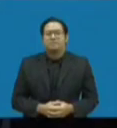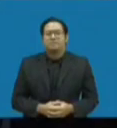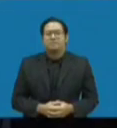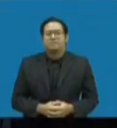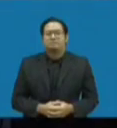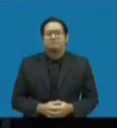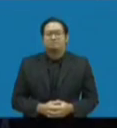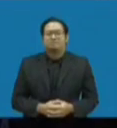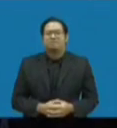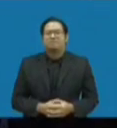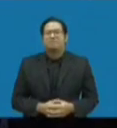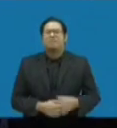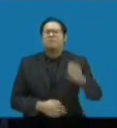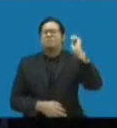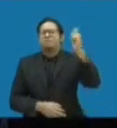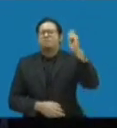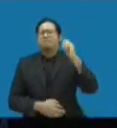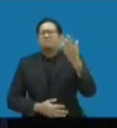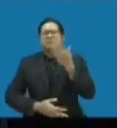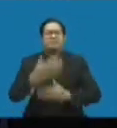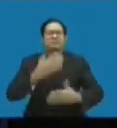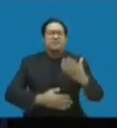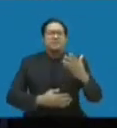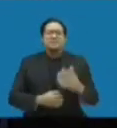Hai para buruh tangkis